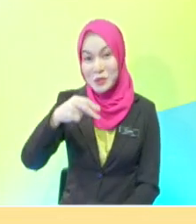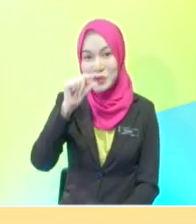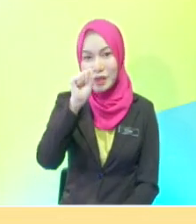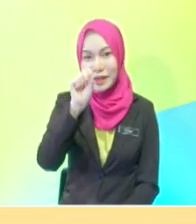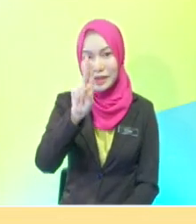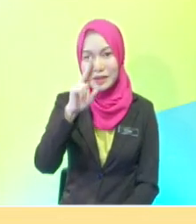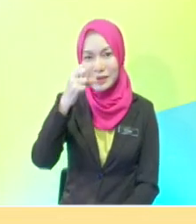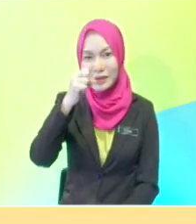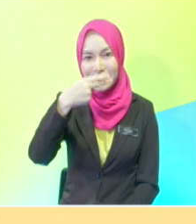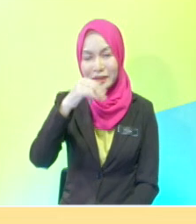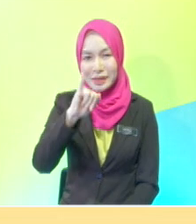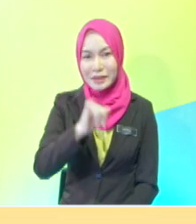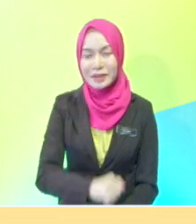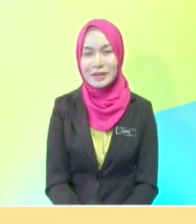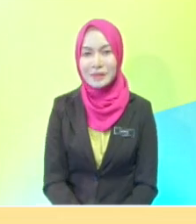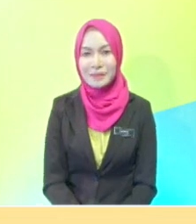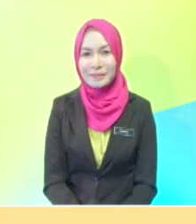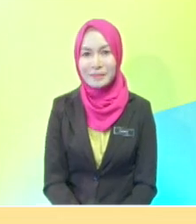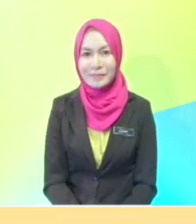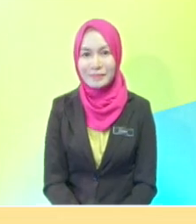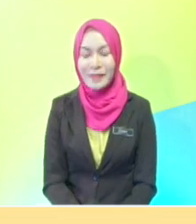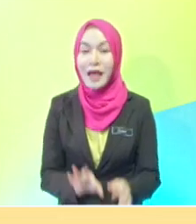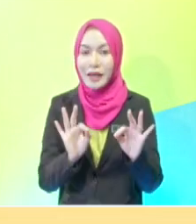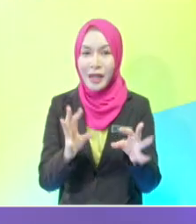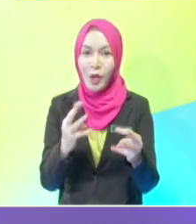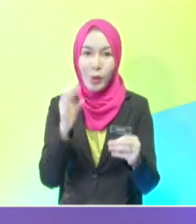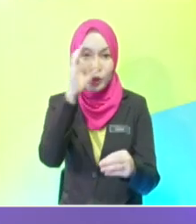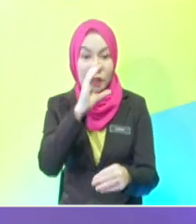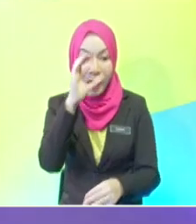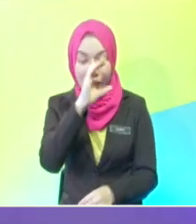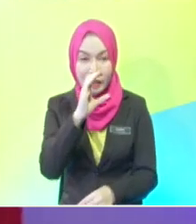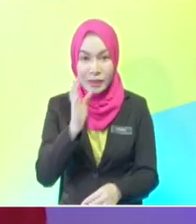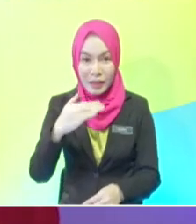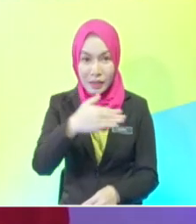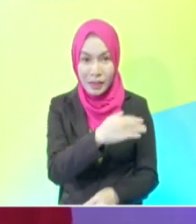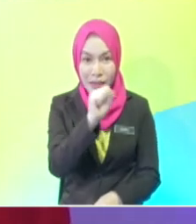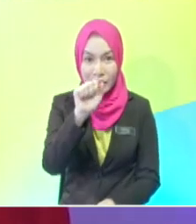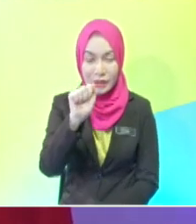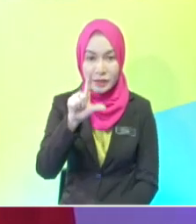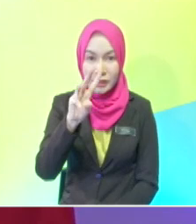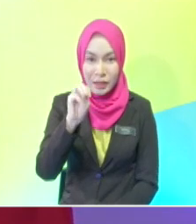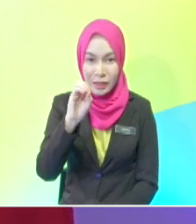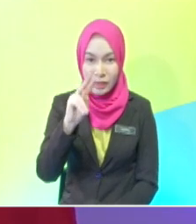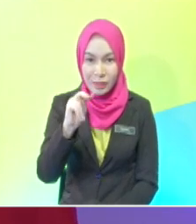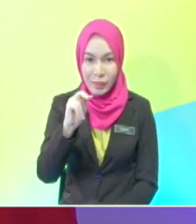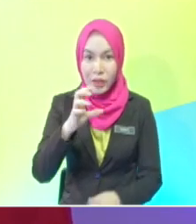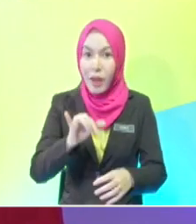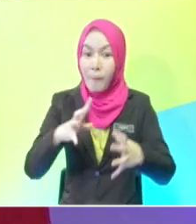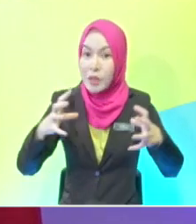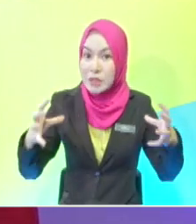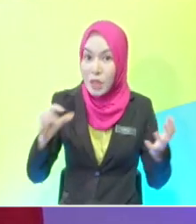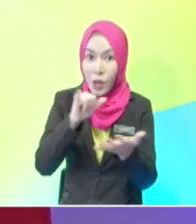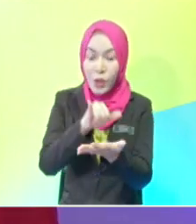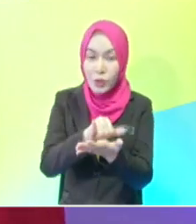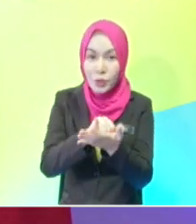yang bersatu susah kita ambil masa yang lama jadi apa yang dalam teknologi genetik dibuat